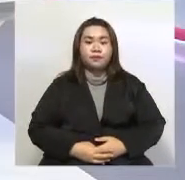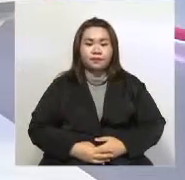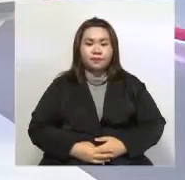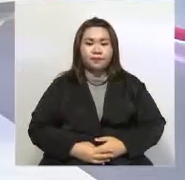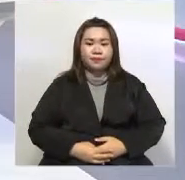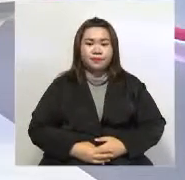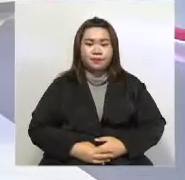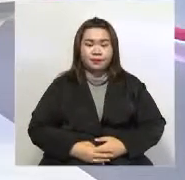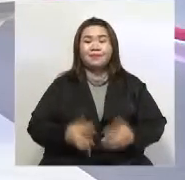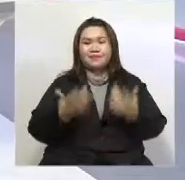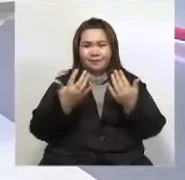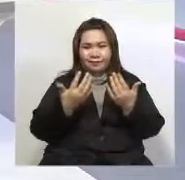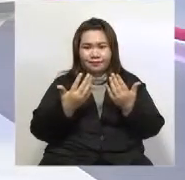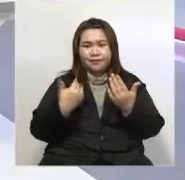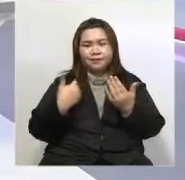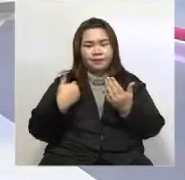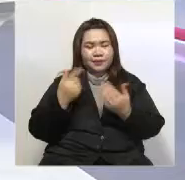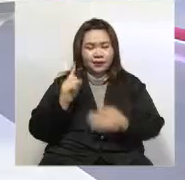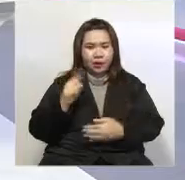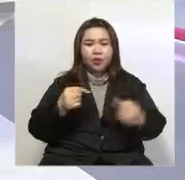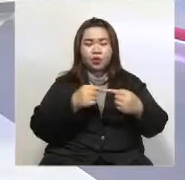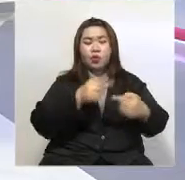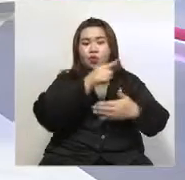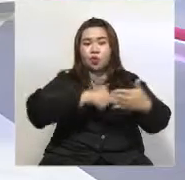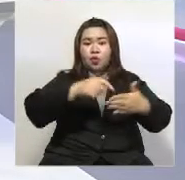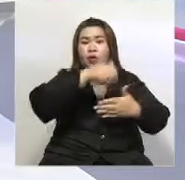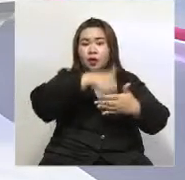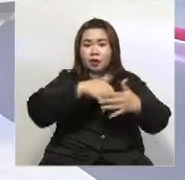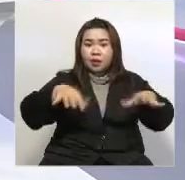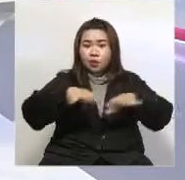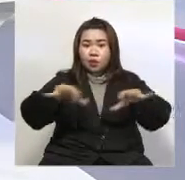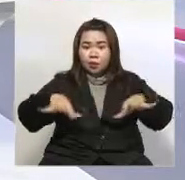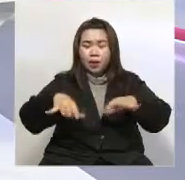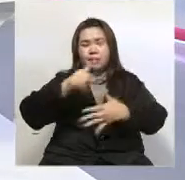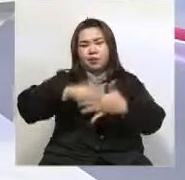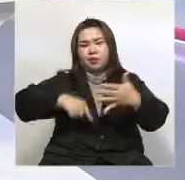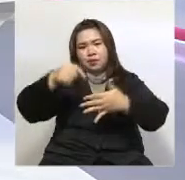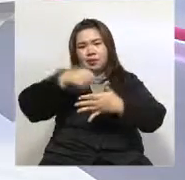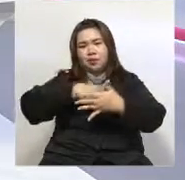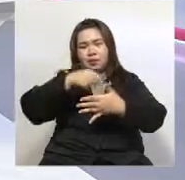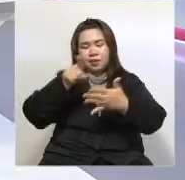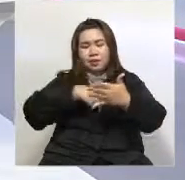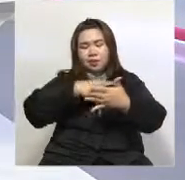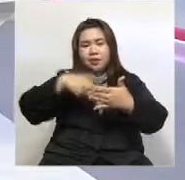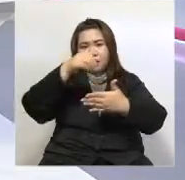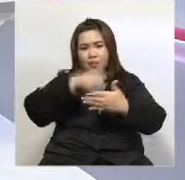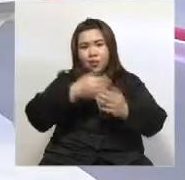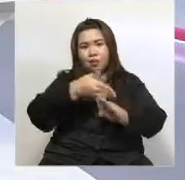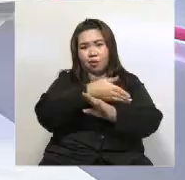เอาละค่ะก็ต้องรอติดตามกันต่อไปนะคะทั้งการเลือกตั้งทั่วไปแล้วก็การเลือกตั้งท้องถิ่นซึ่งต้องเกิดก่อนแน่นอน